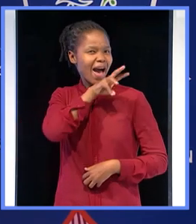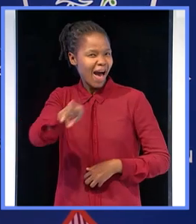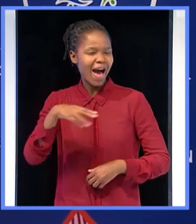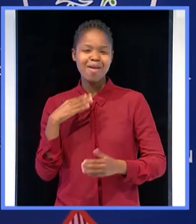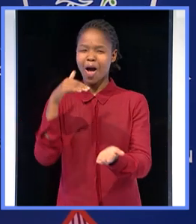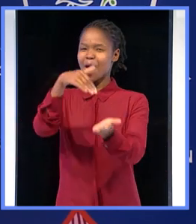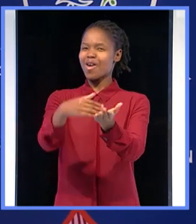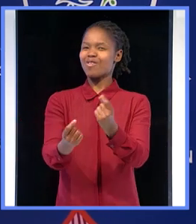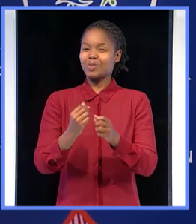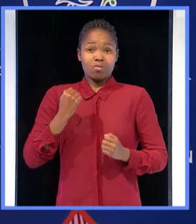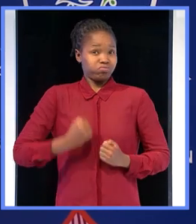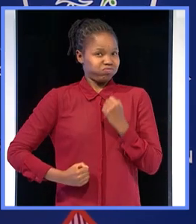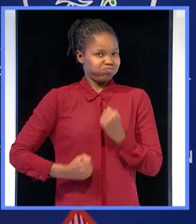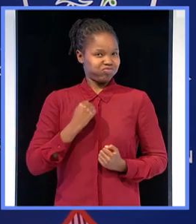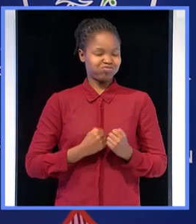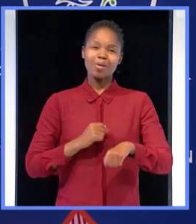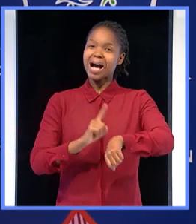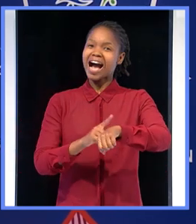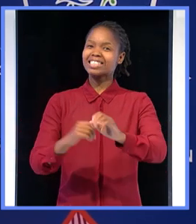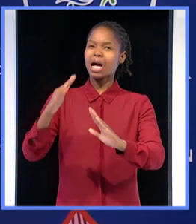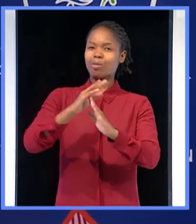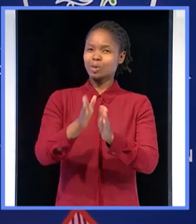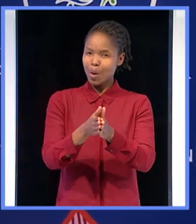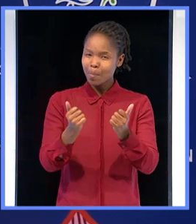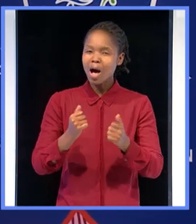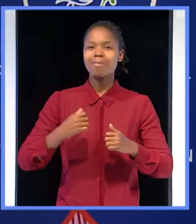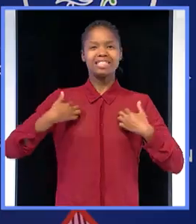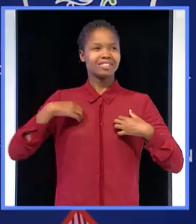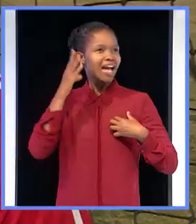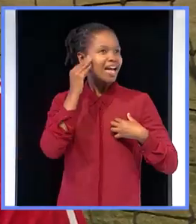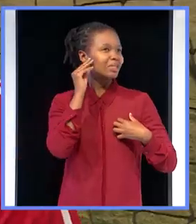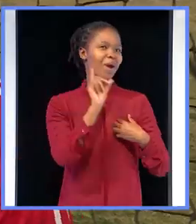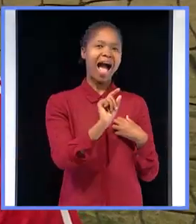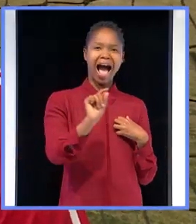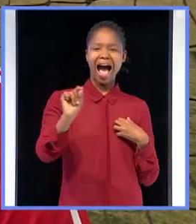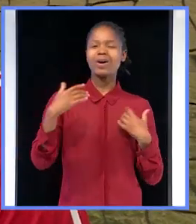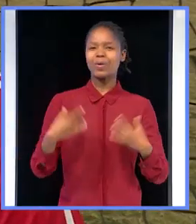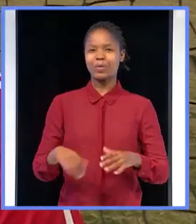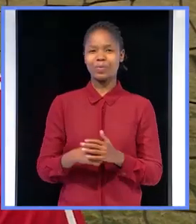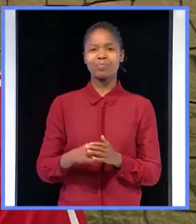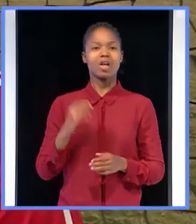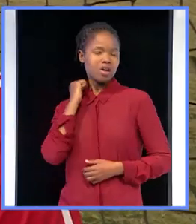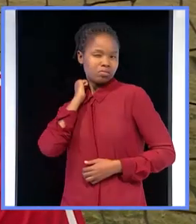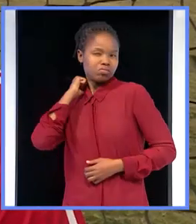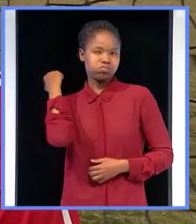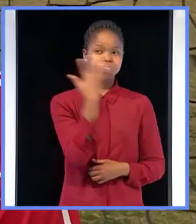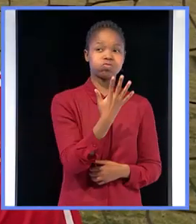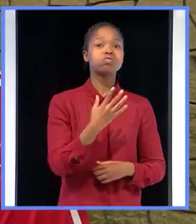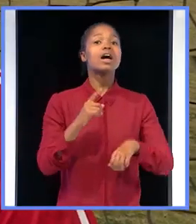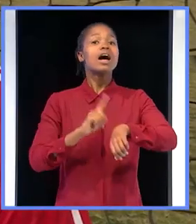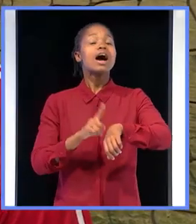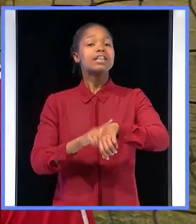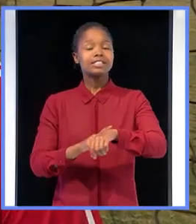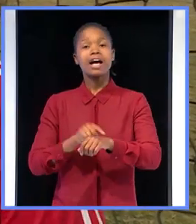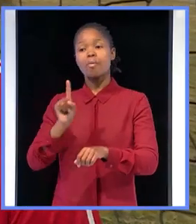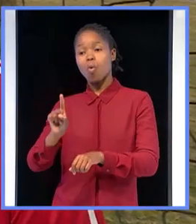maar ja, ek wil regtig net my beste gee en net van hê met die hele experience. My PB in discus is 29. Ek wil